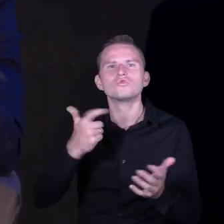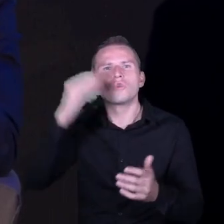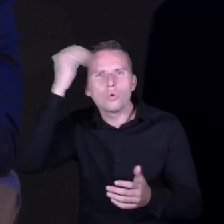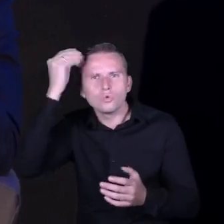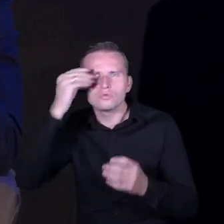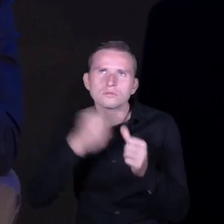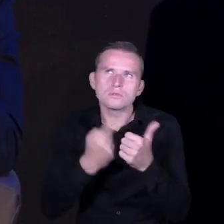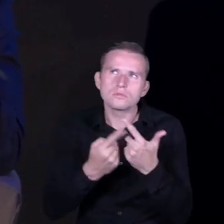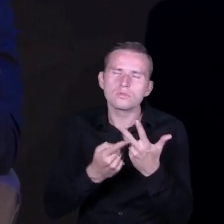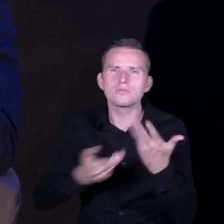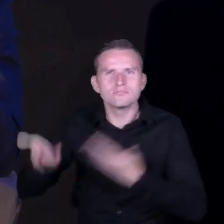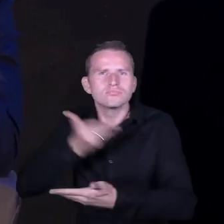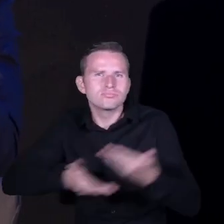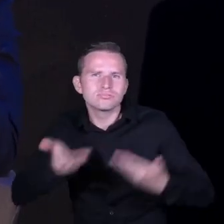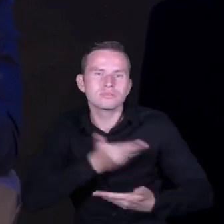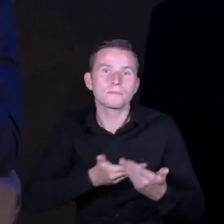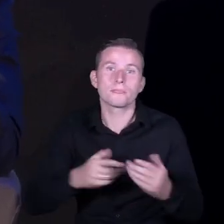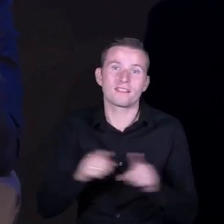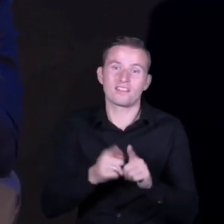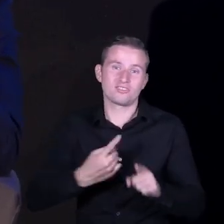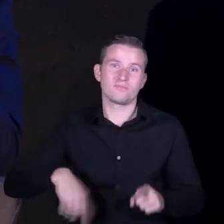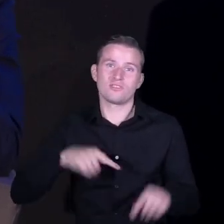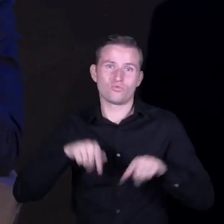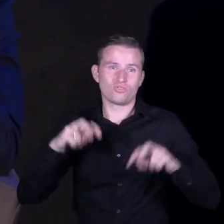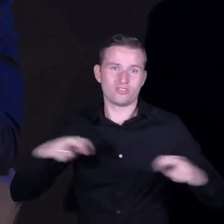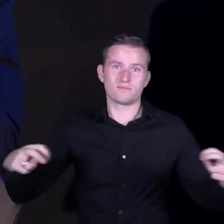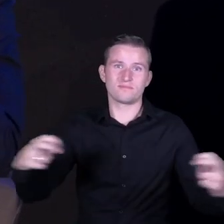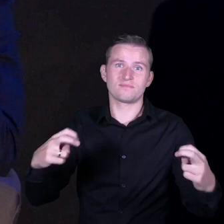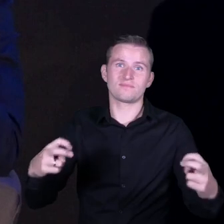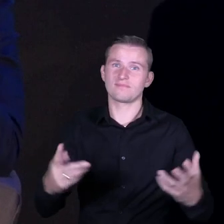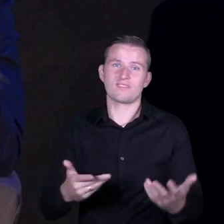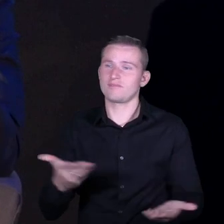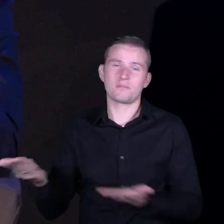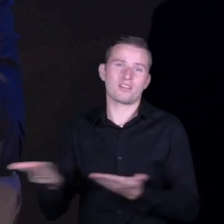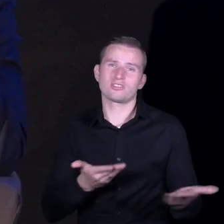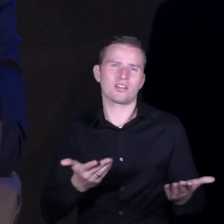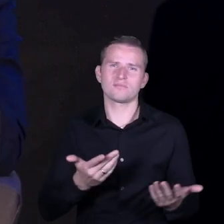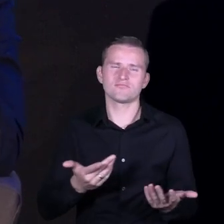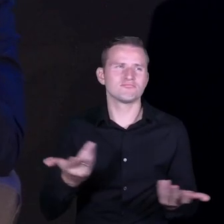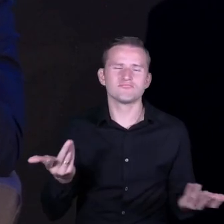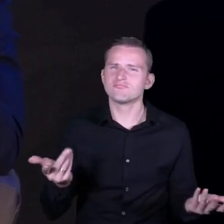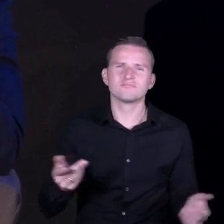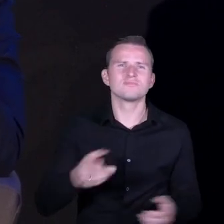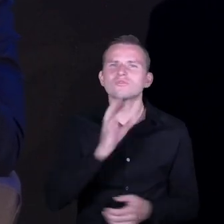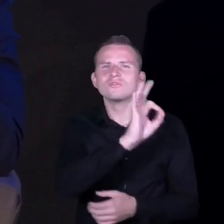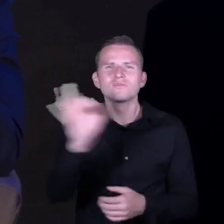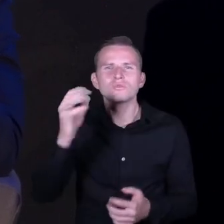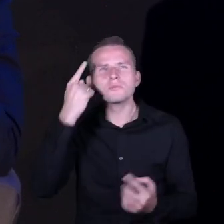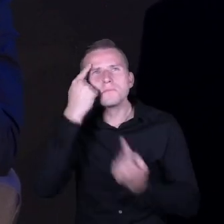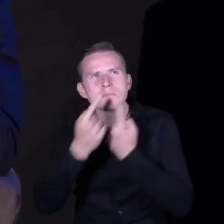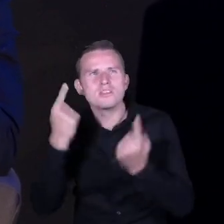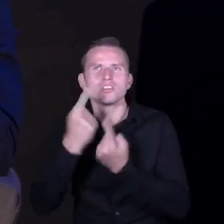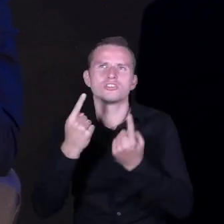wszystkich, jak tutaj siedzimy, bo dla każdego głosu jest miejsce, zapraszamy do tego, żeby się dzielili z nami swoimi refleksjami a